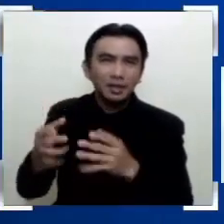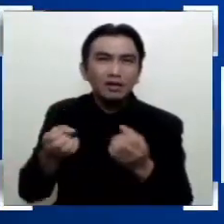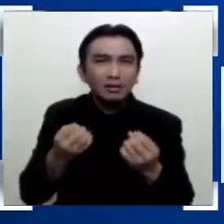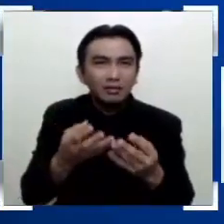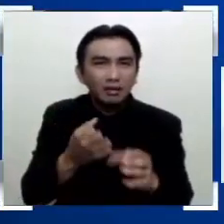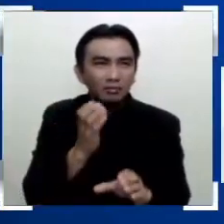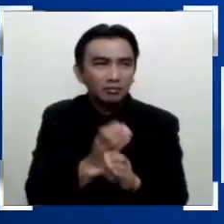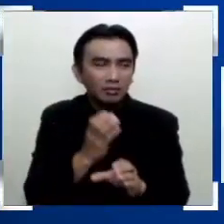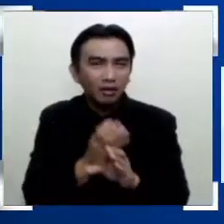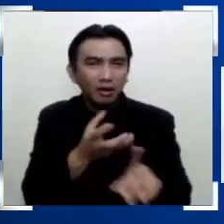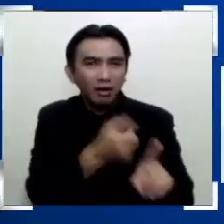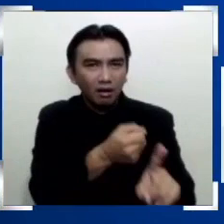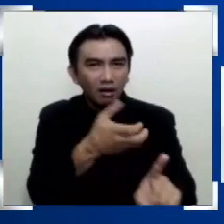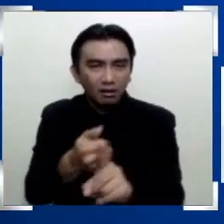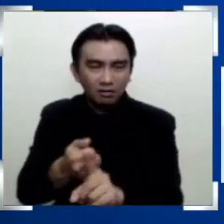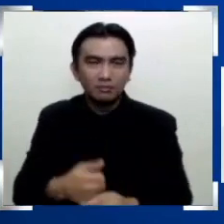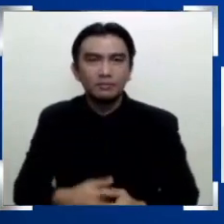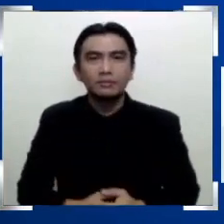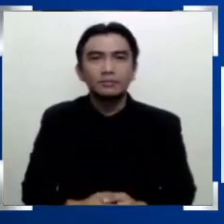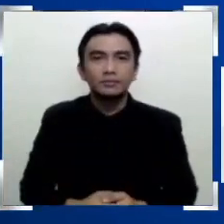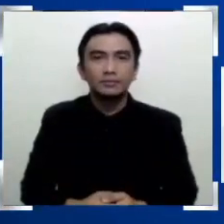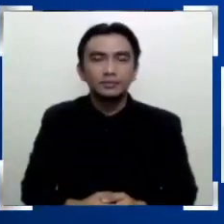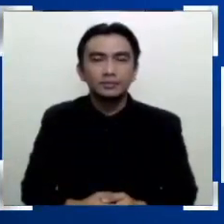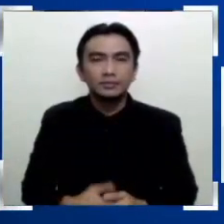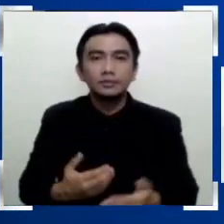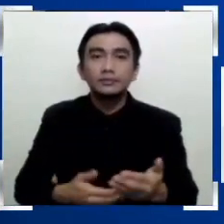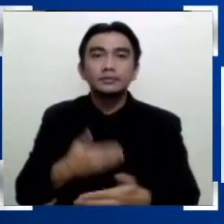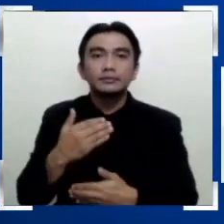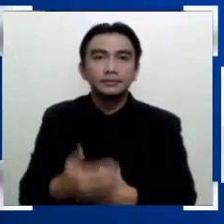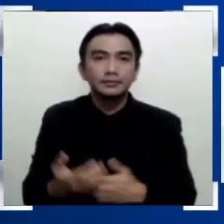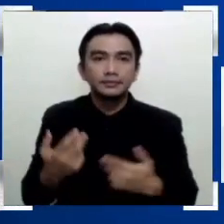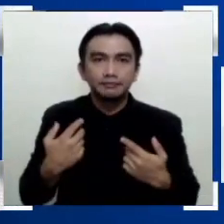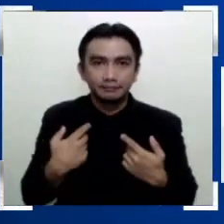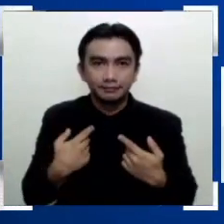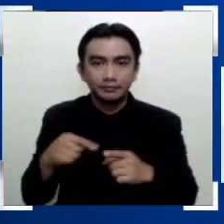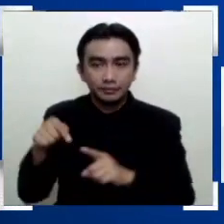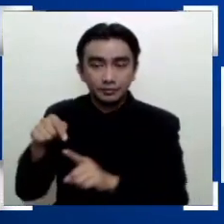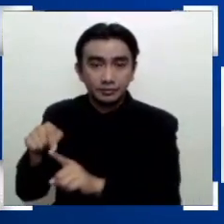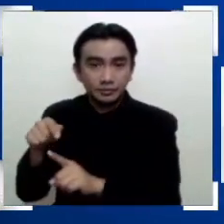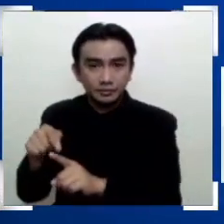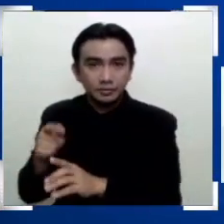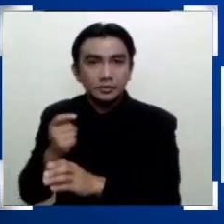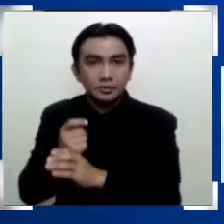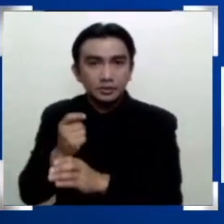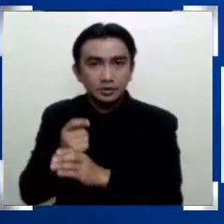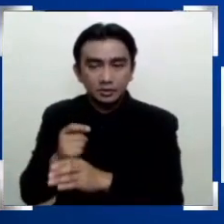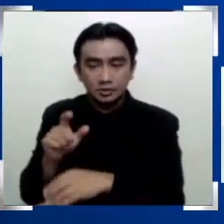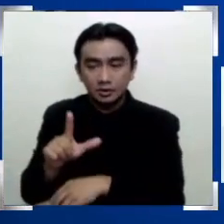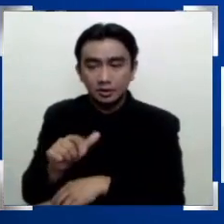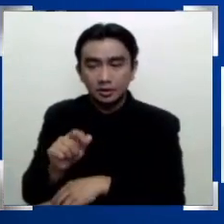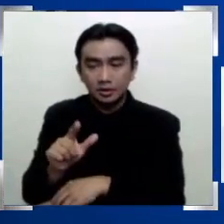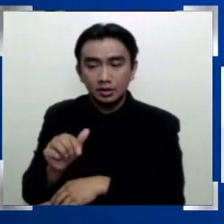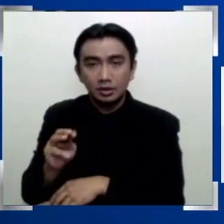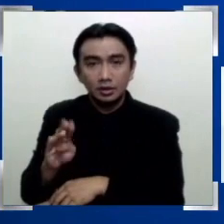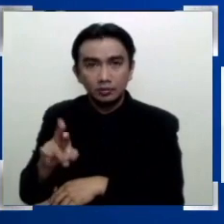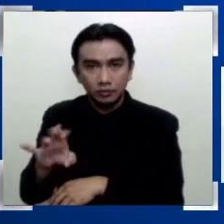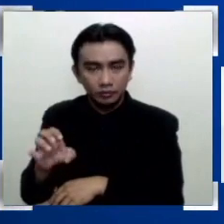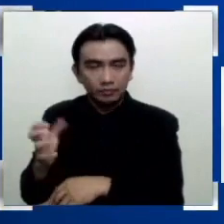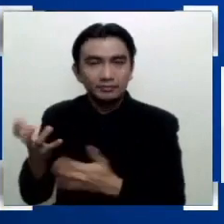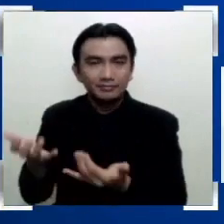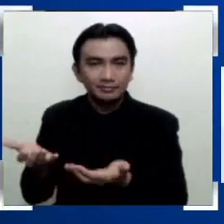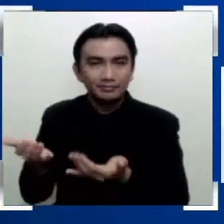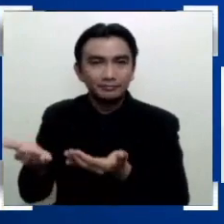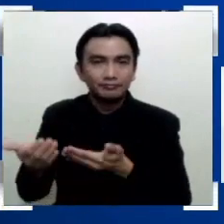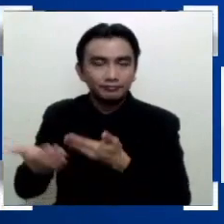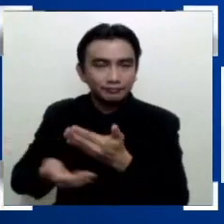yung... Sa isang pahayag, sinabi ng delivery platform na Lala Move na nakikipag-ugnayan na sila sa operator ng